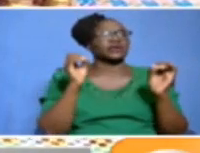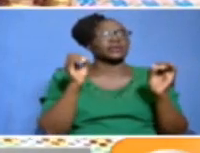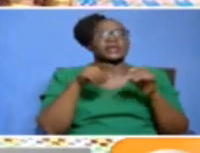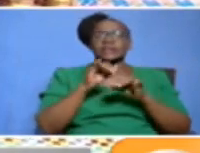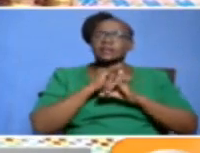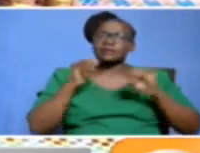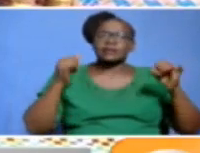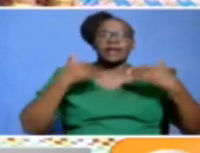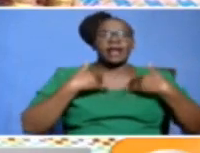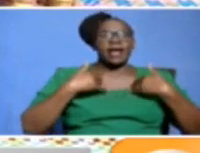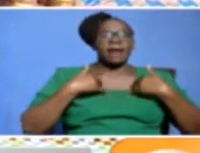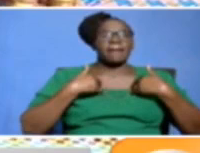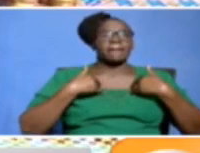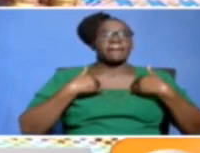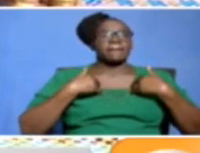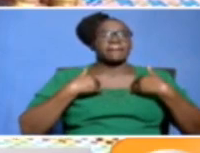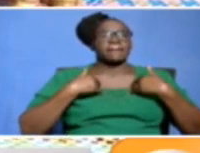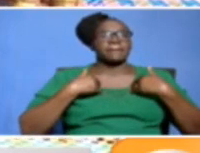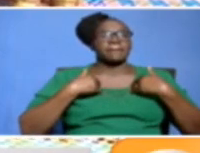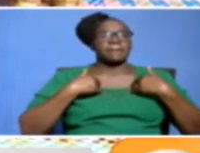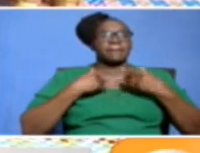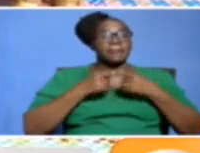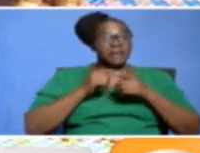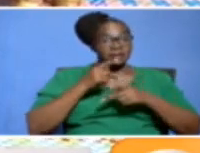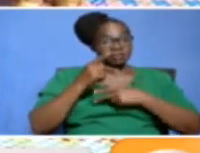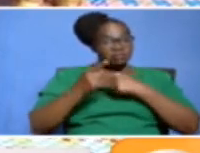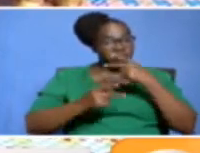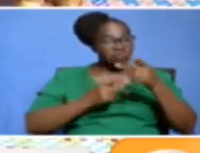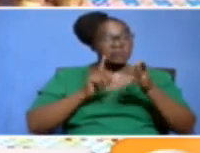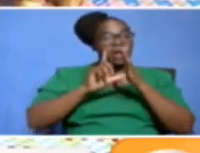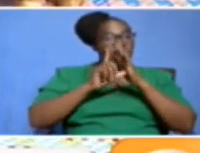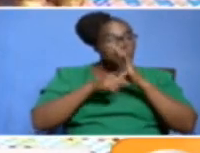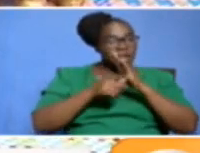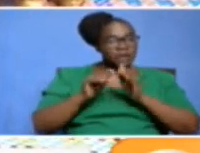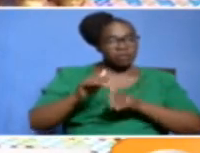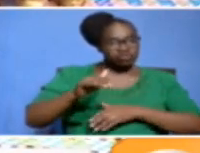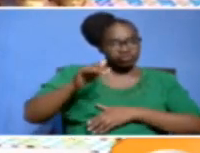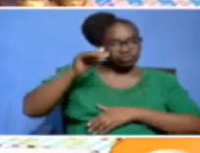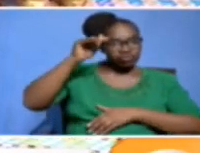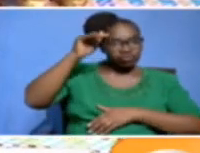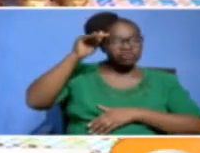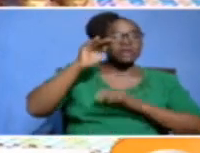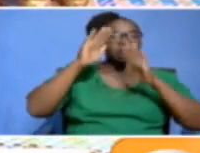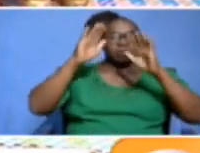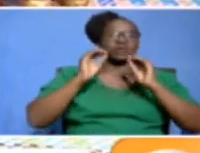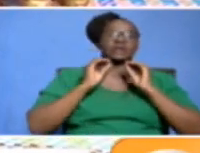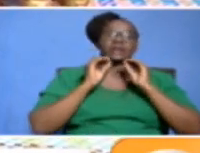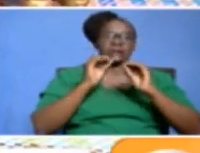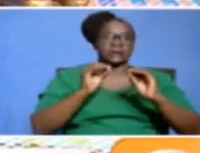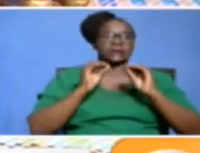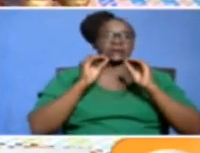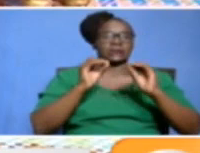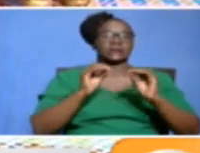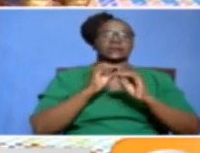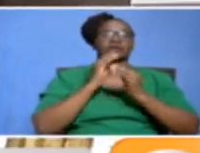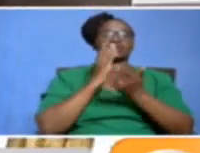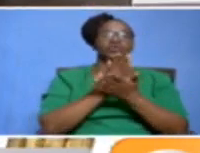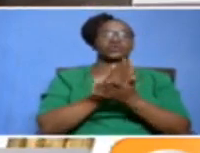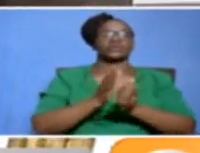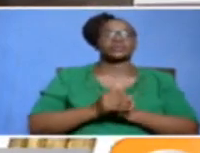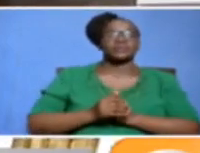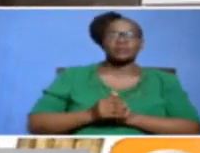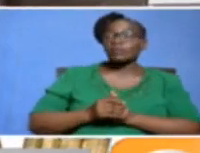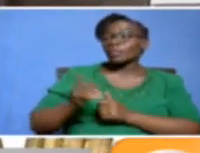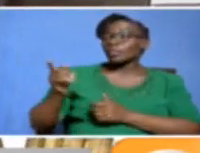innocent. Na lakini kutafika ile miaka ya kumuelezea na umuelezea. Sawa Bi Msafwari na. Uko wapi? Na mkala kwa kweli ni mada